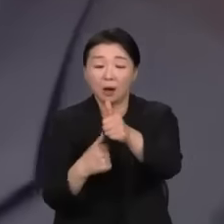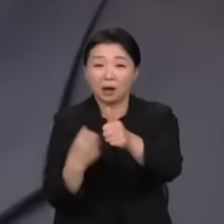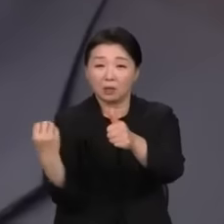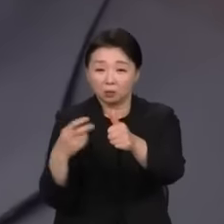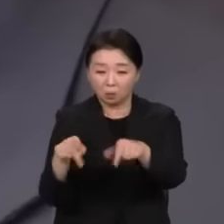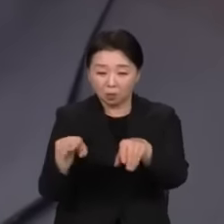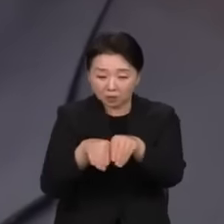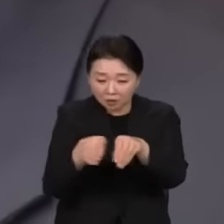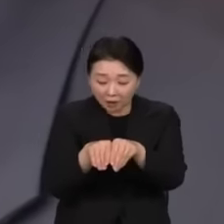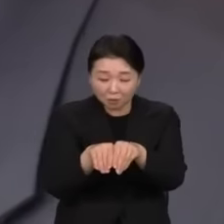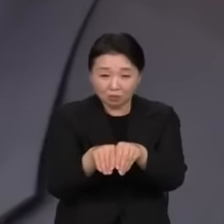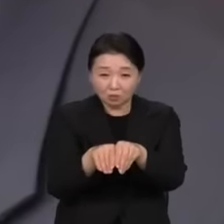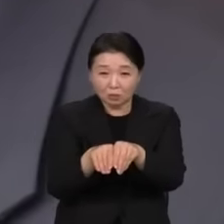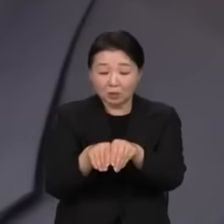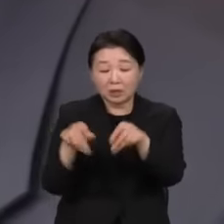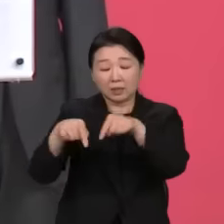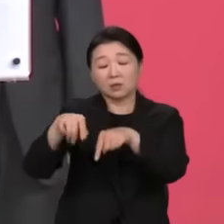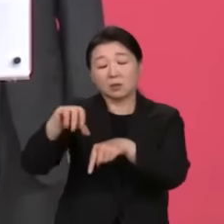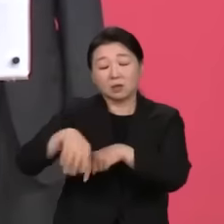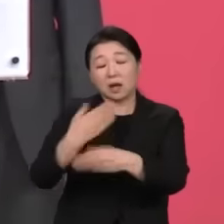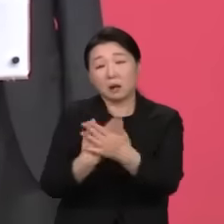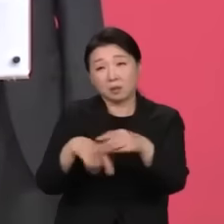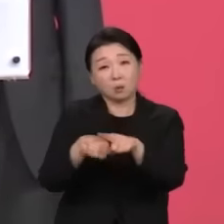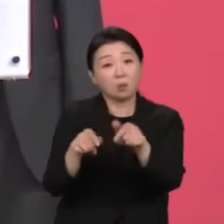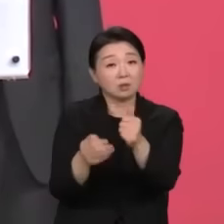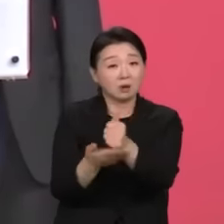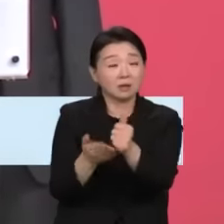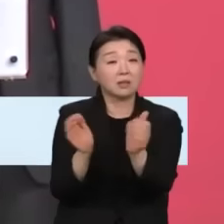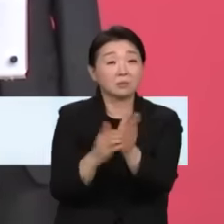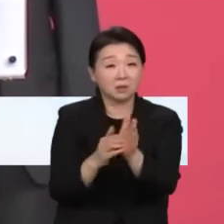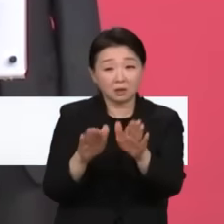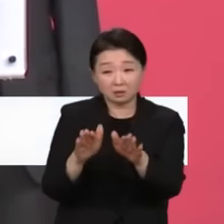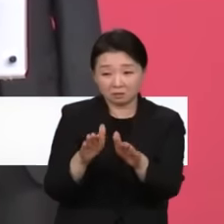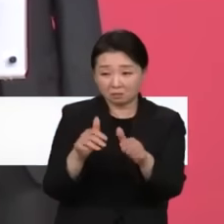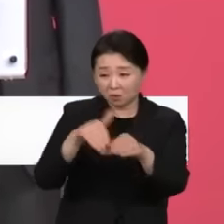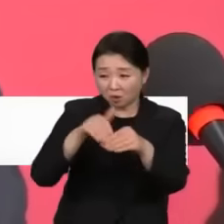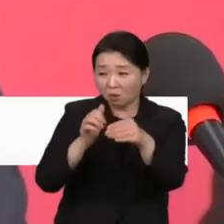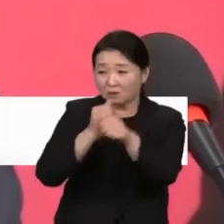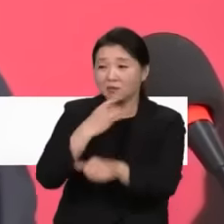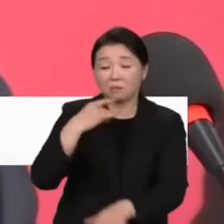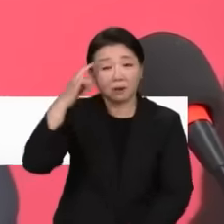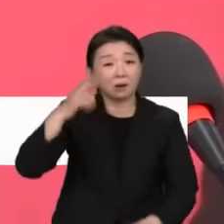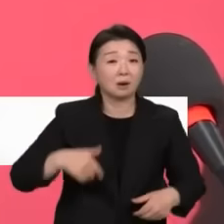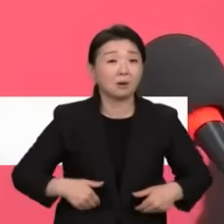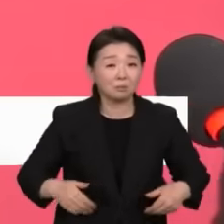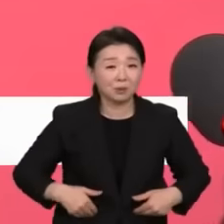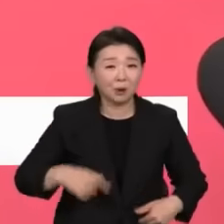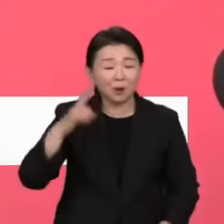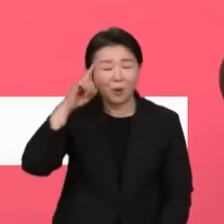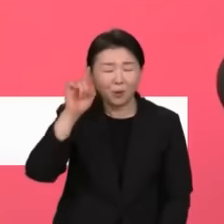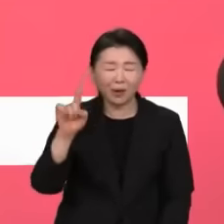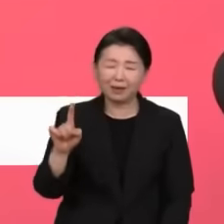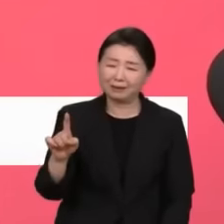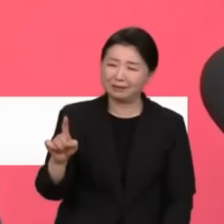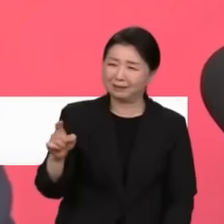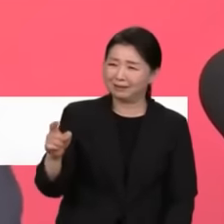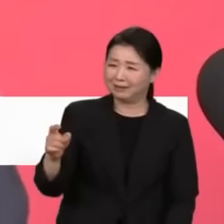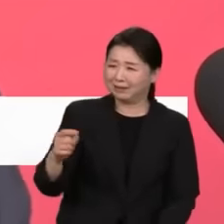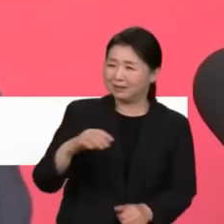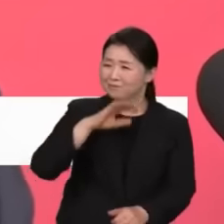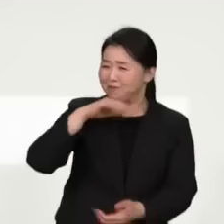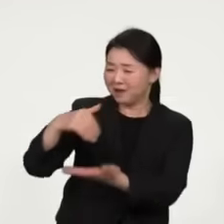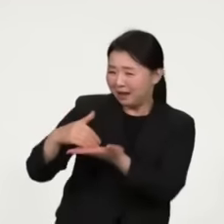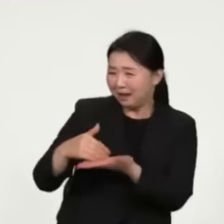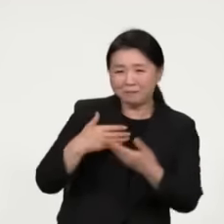함께 참여했다고 반박했습니다. 또 지금은 선거 승리만을 생각해야 할 때라면서 일일이 반박 입장을 내지 않겠다고